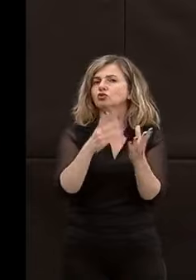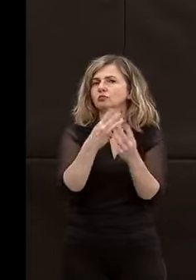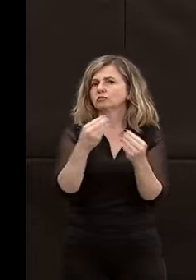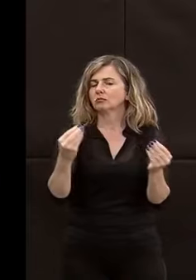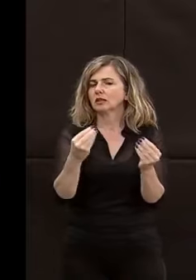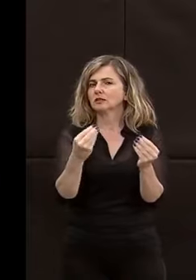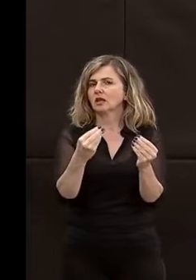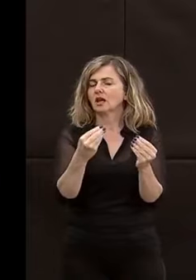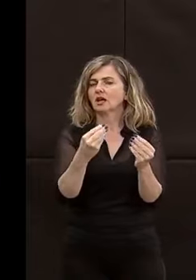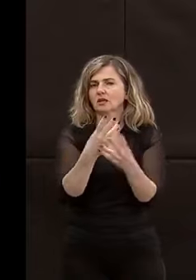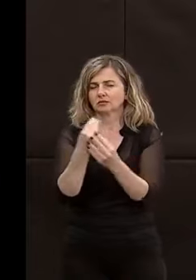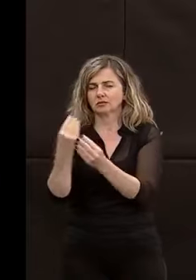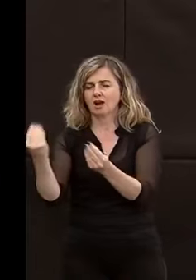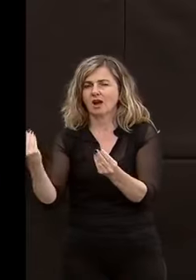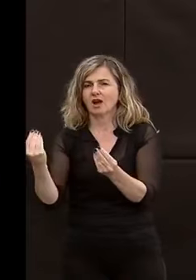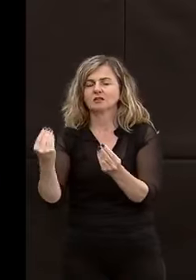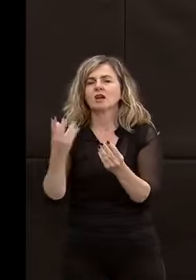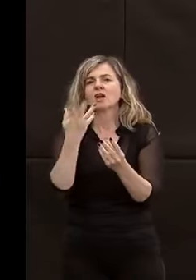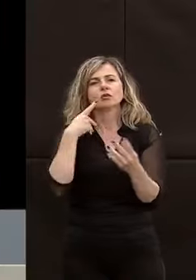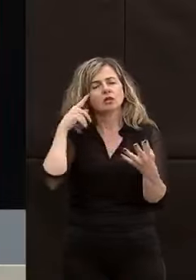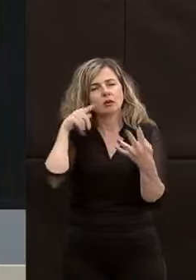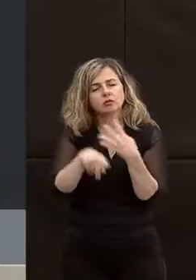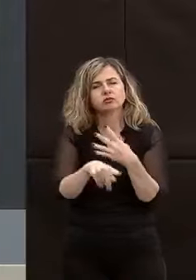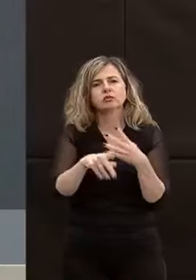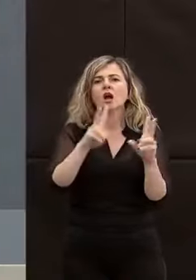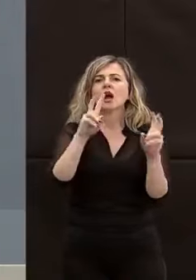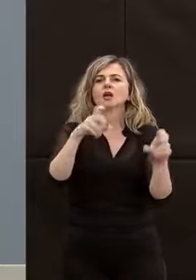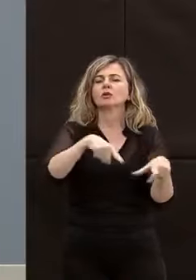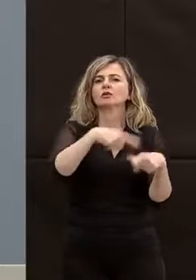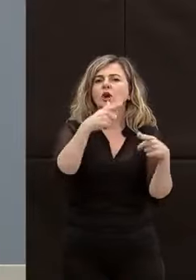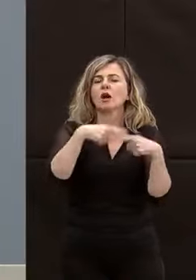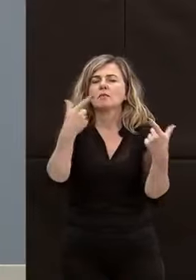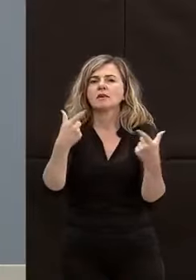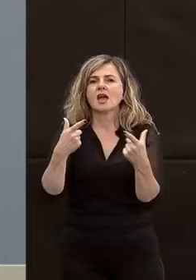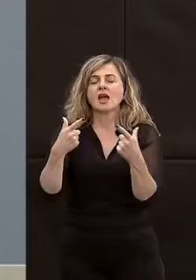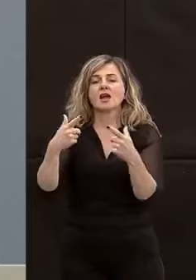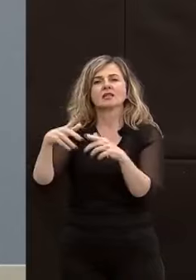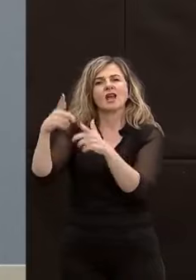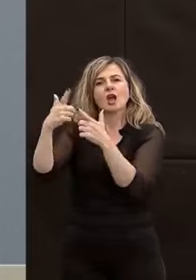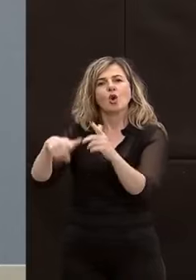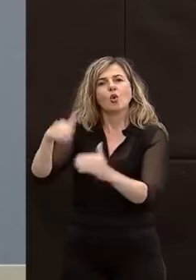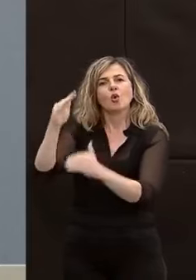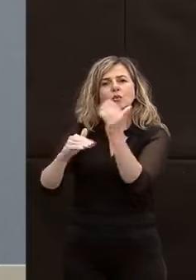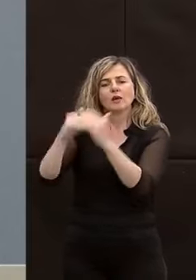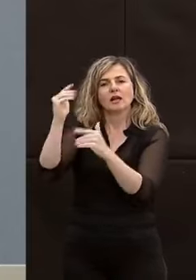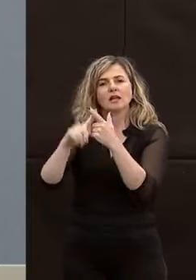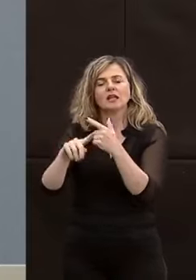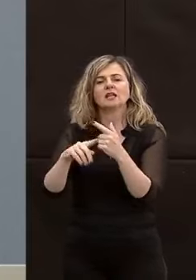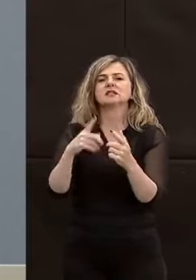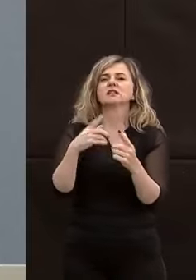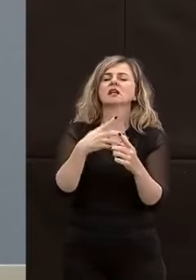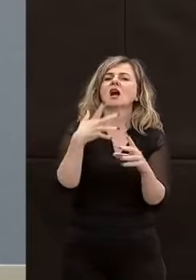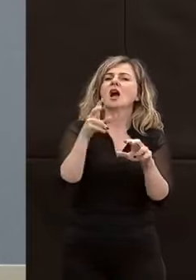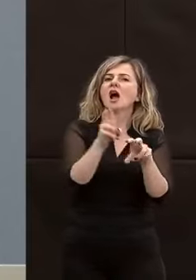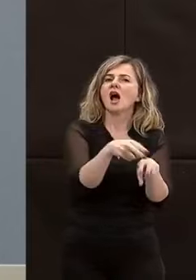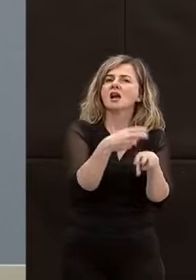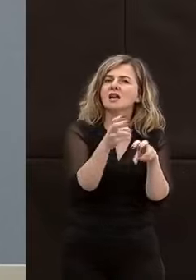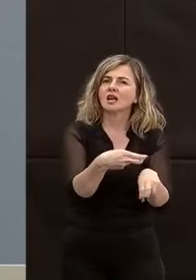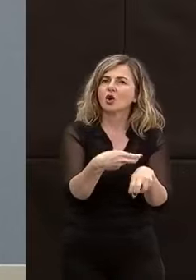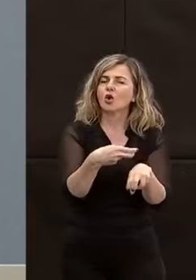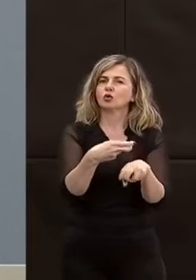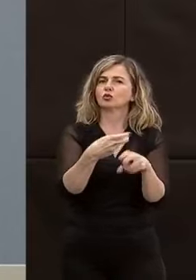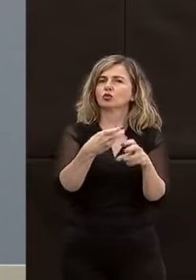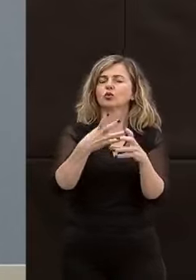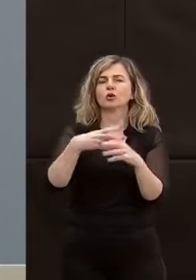entrare nello specifico su alcune materie sul tema ambientale sul tema urbanistica sul tema semplificazione sul tema agricolo sul tema